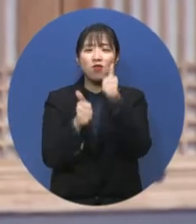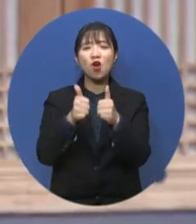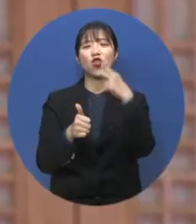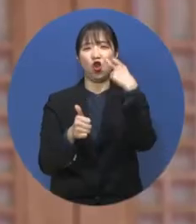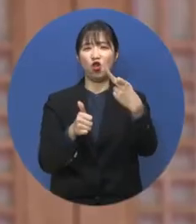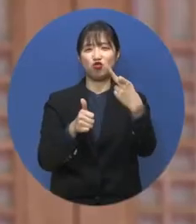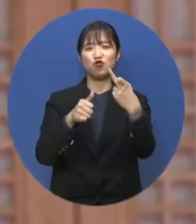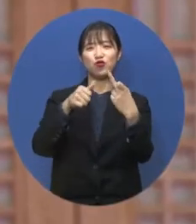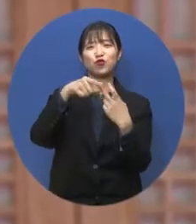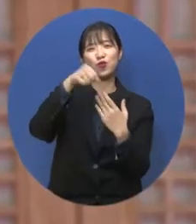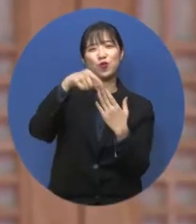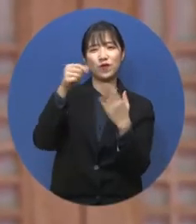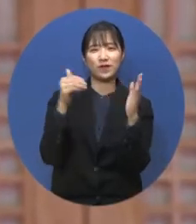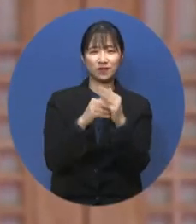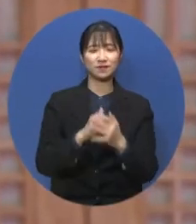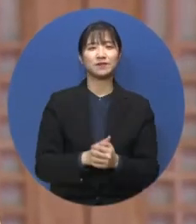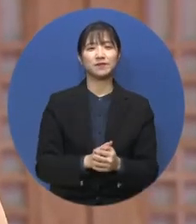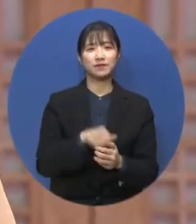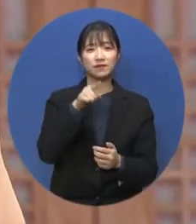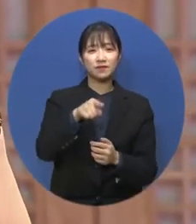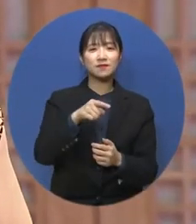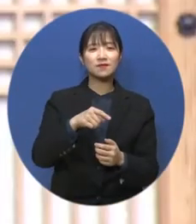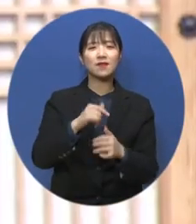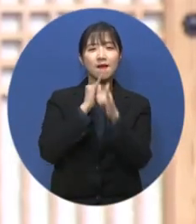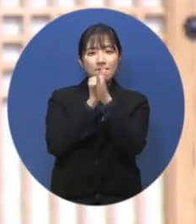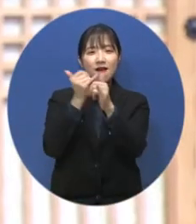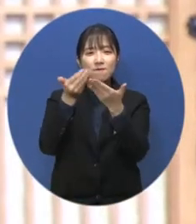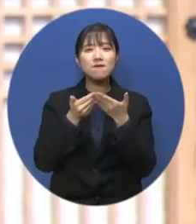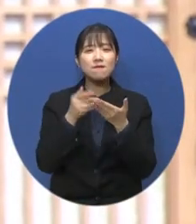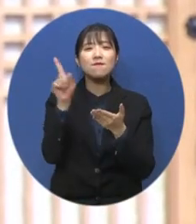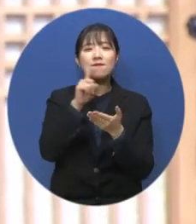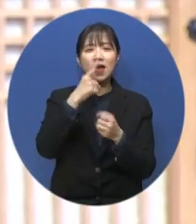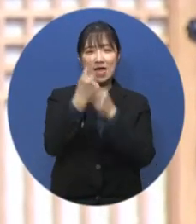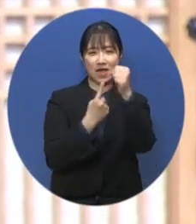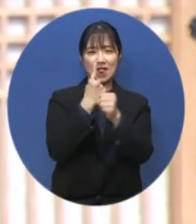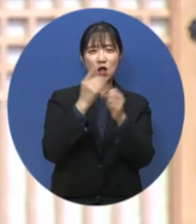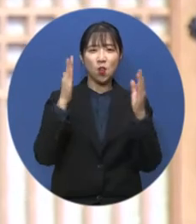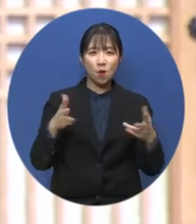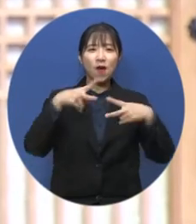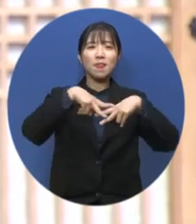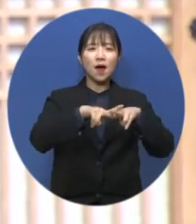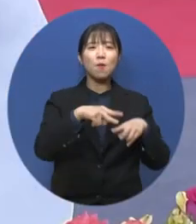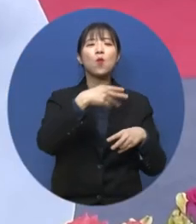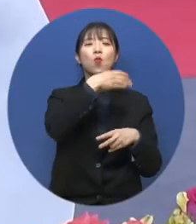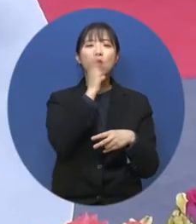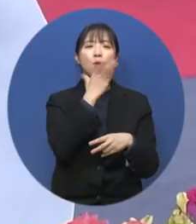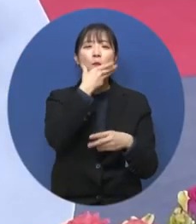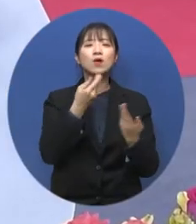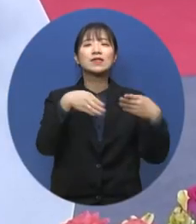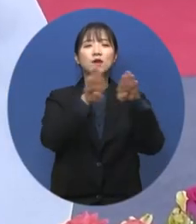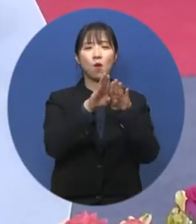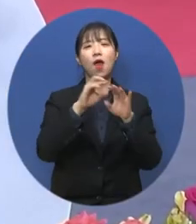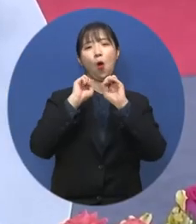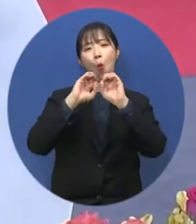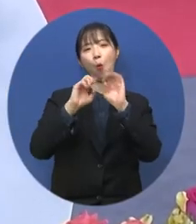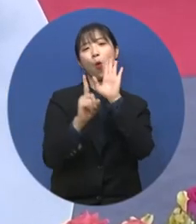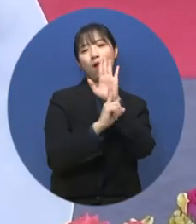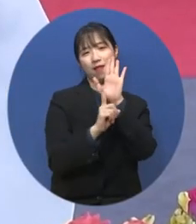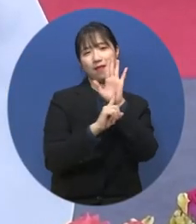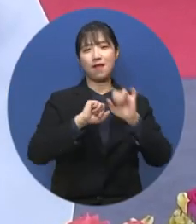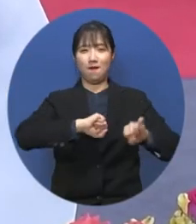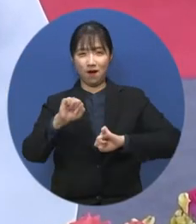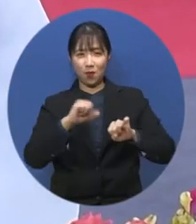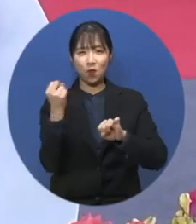참가했습니다. 시니어 춘향대회 입상자는 앞으로 1년 동안 남원시 노인복지관 홍보대사로 활동하고